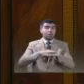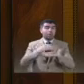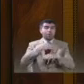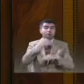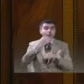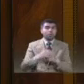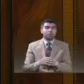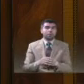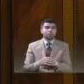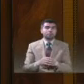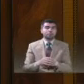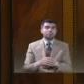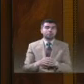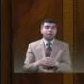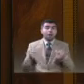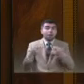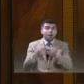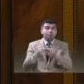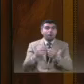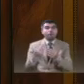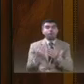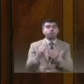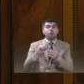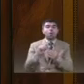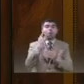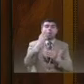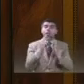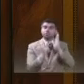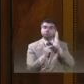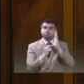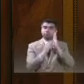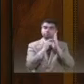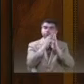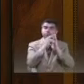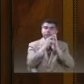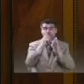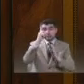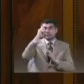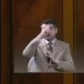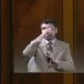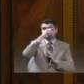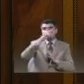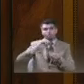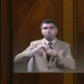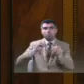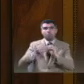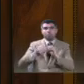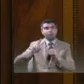أن أقول لكم بأن بداية الحكومة كانت في وضع عسير جدا